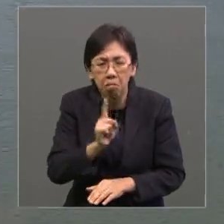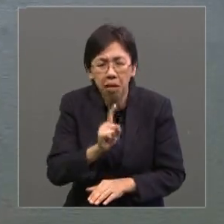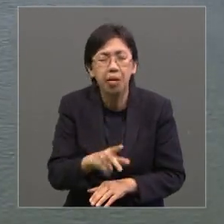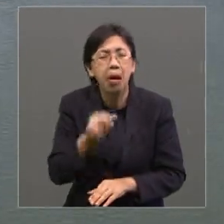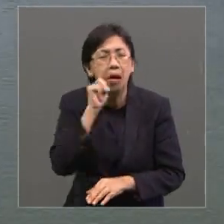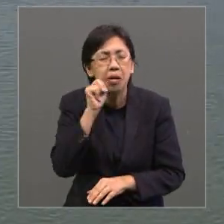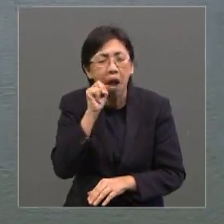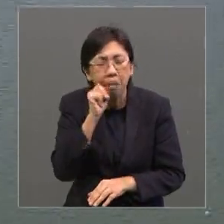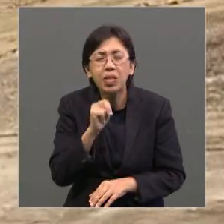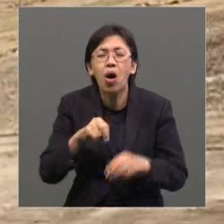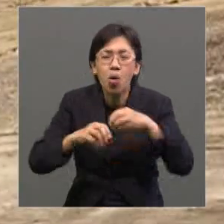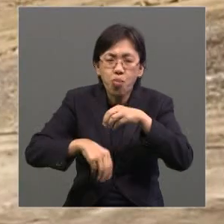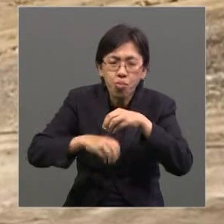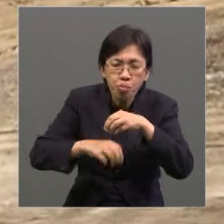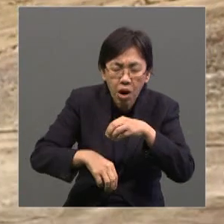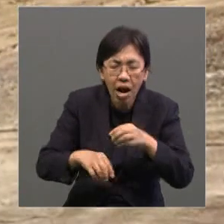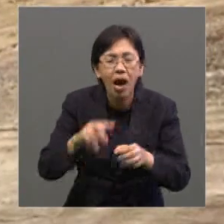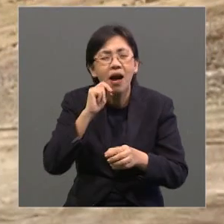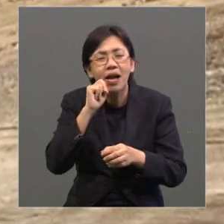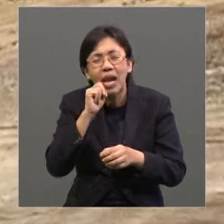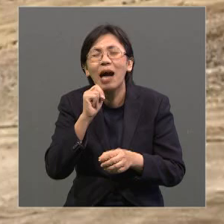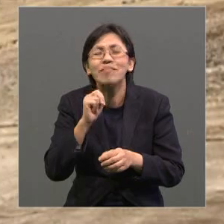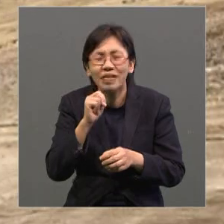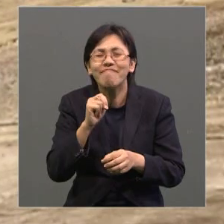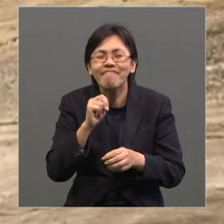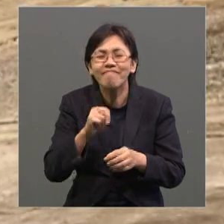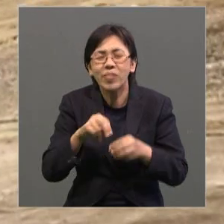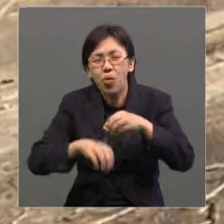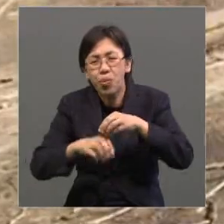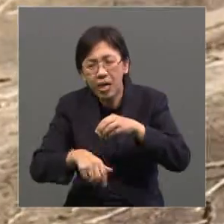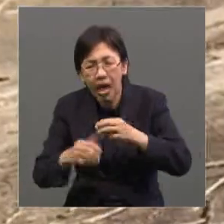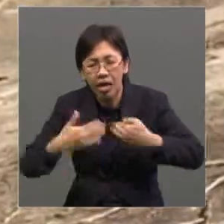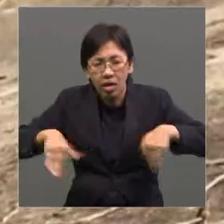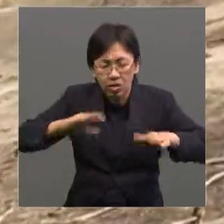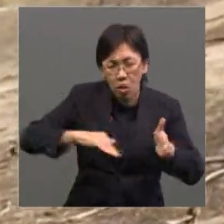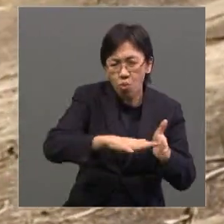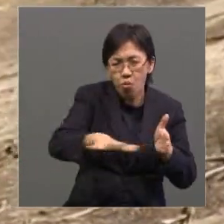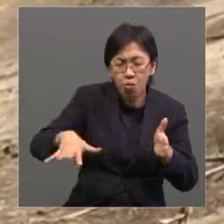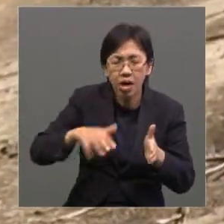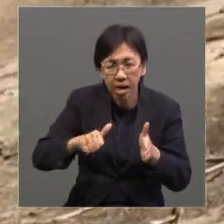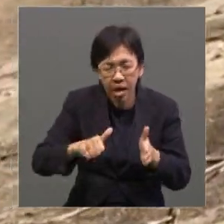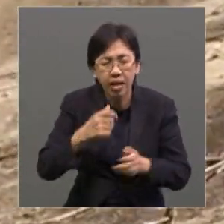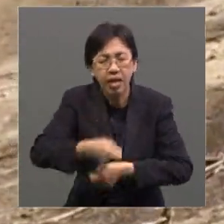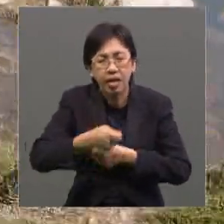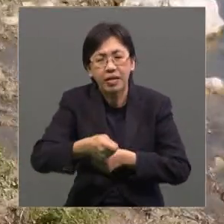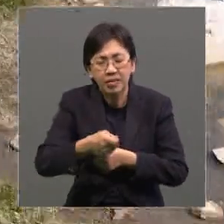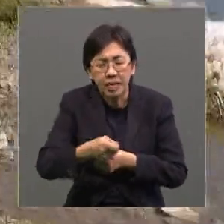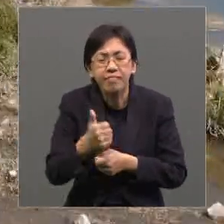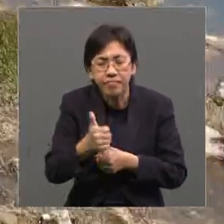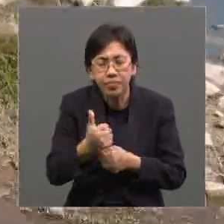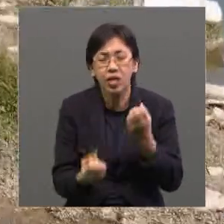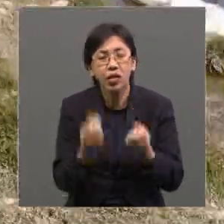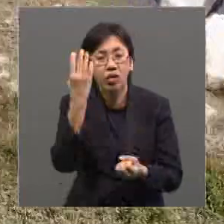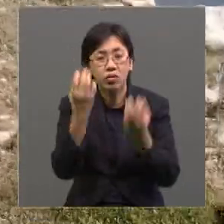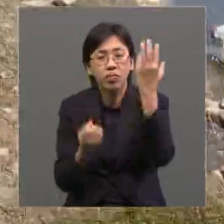การอุปโภคบริโภคหรือว่าน้ำกลิ่นน้ำใช้เท่านั้นนะคะรักษาระบบนิเวศและด้านการเกษตรประเภทไม้ยืน